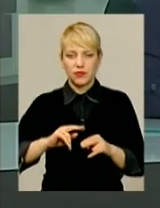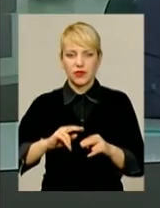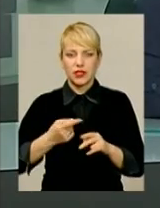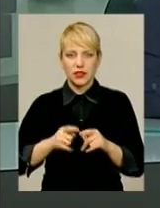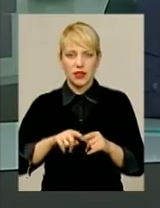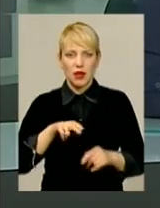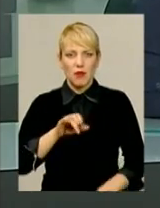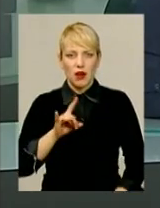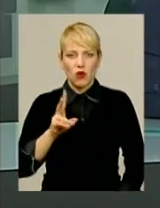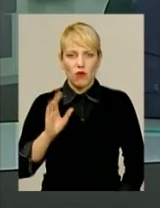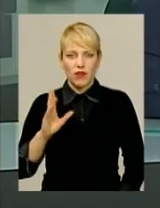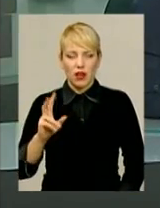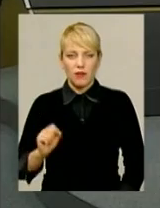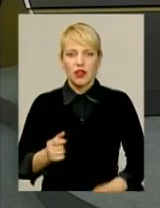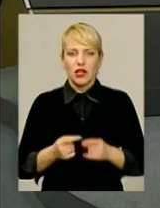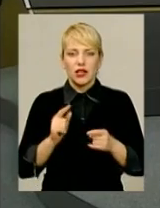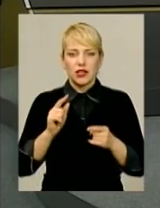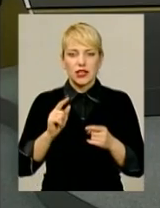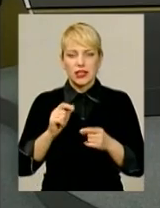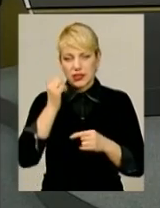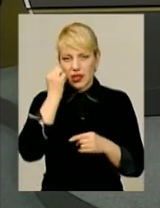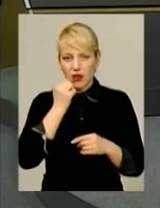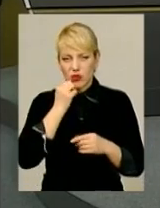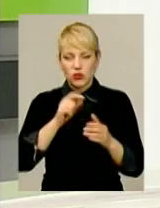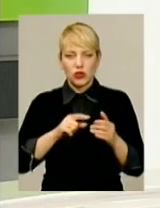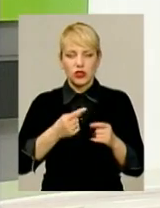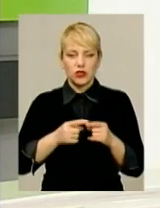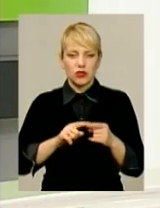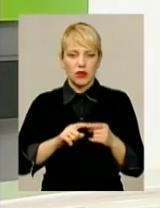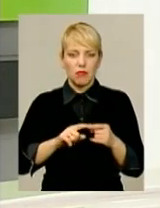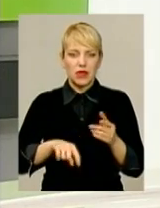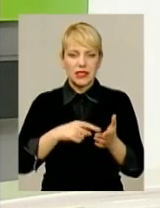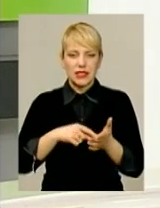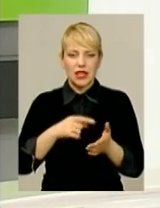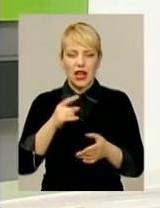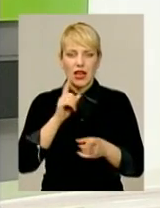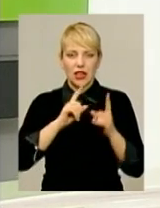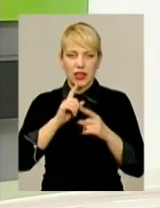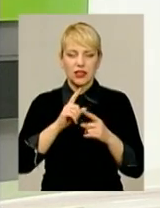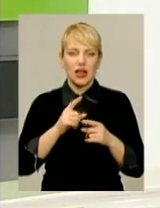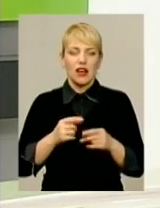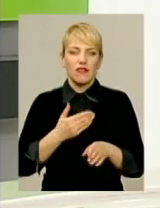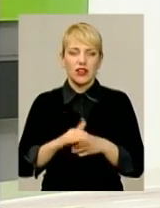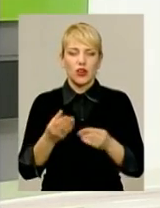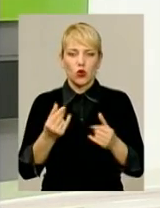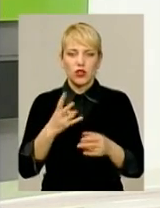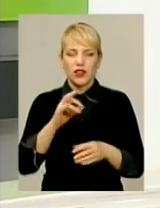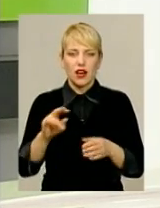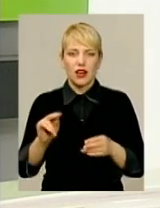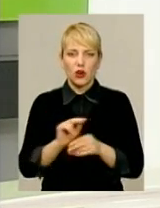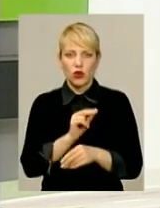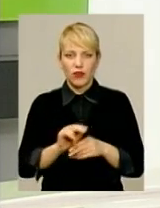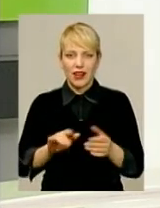Справа в тому, що дякуючи обставинам, міська рада все-таки виділила кошти на коригування генерального плану